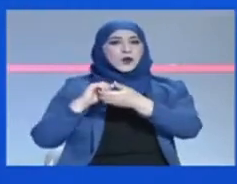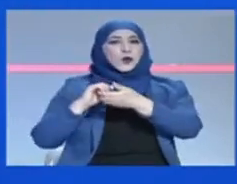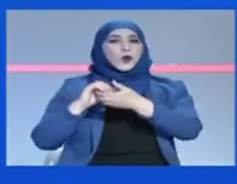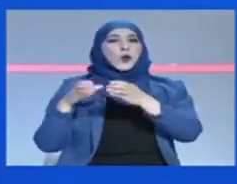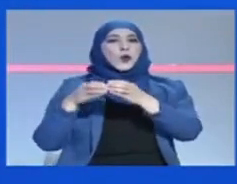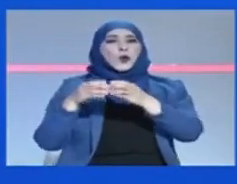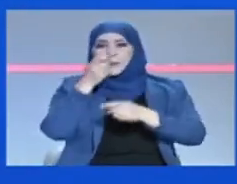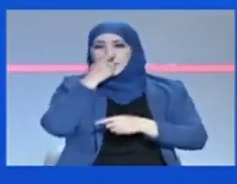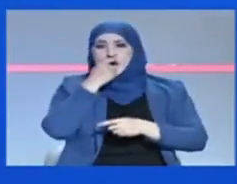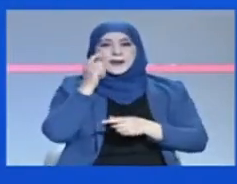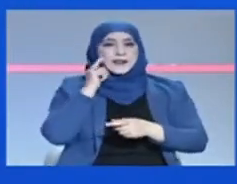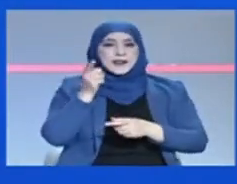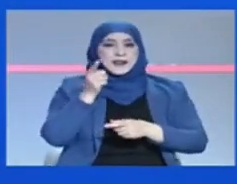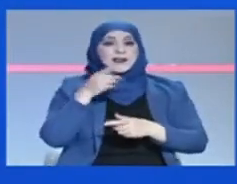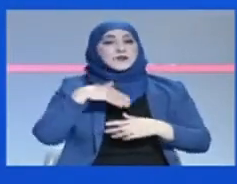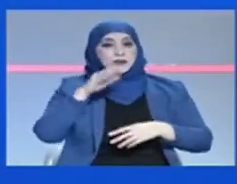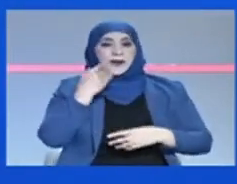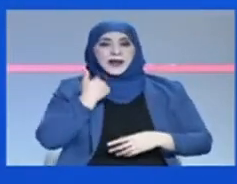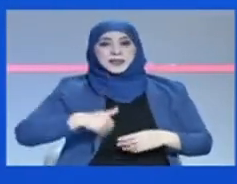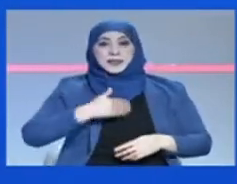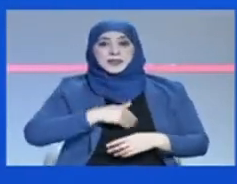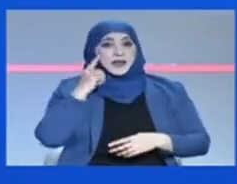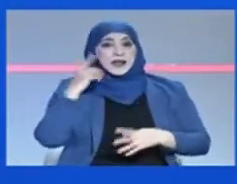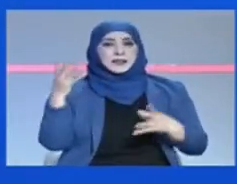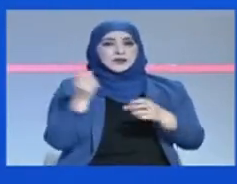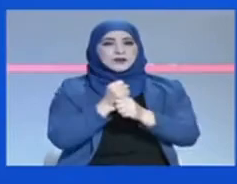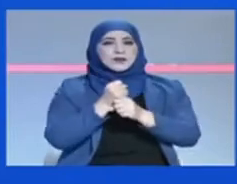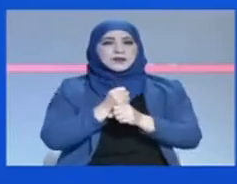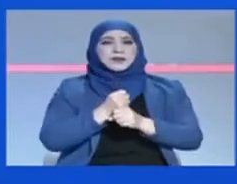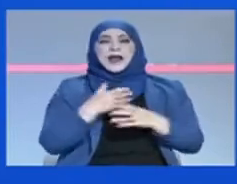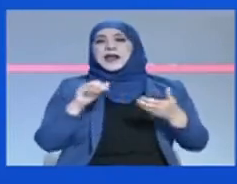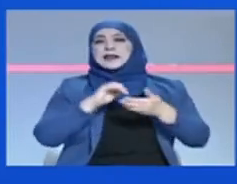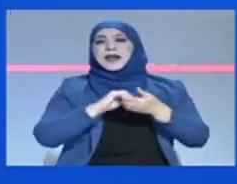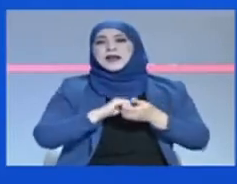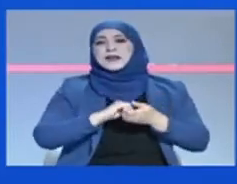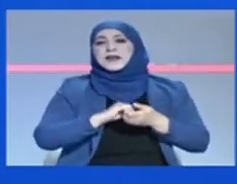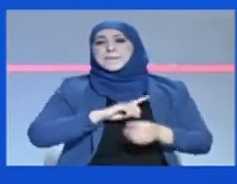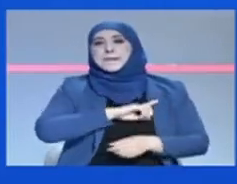المنستيري في حين تغلب الترجي الرياضي على اتحاد بنجردان.